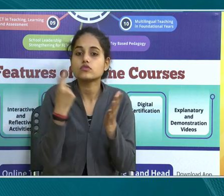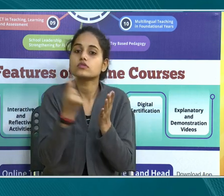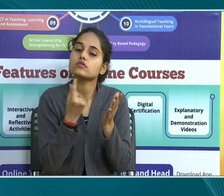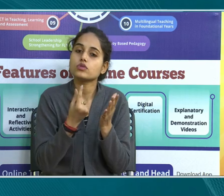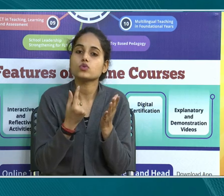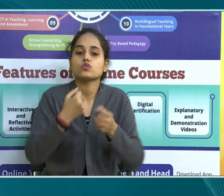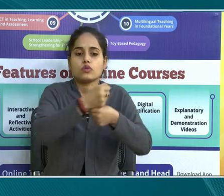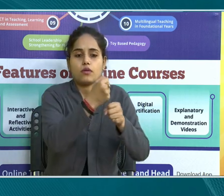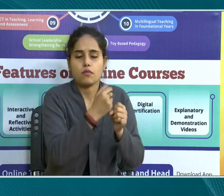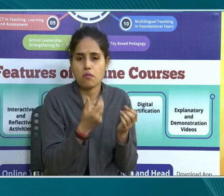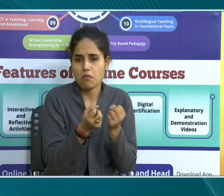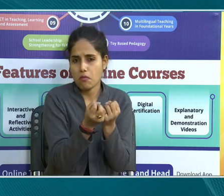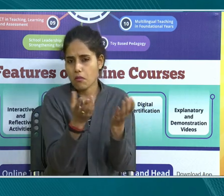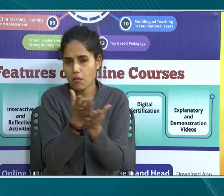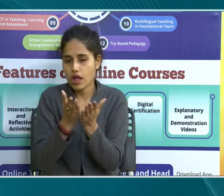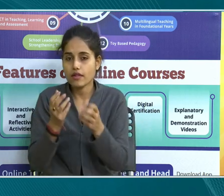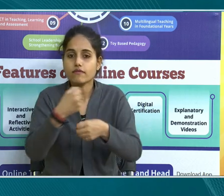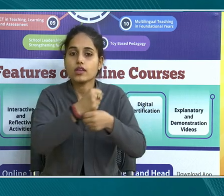इस बारे में ठीक है